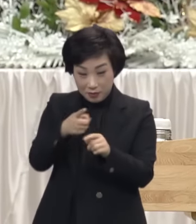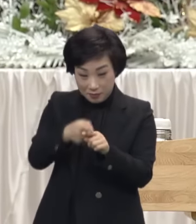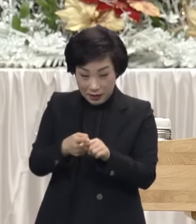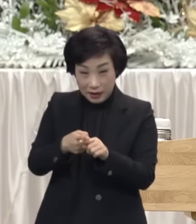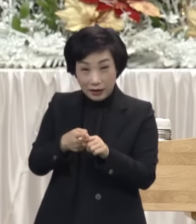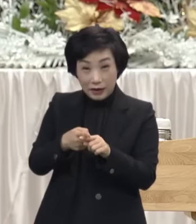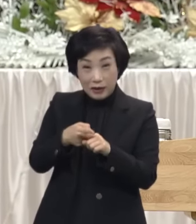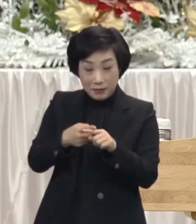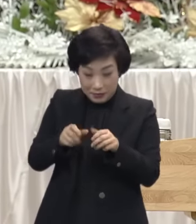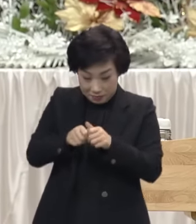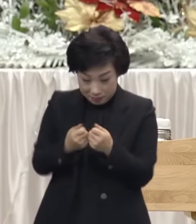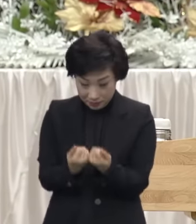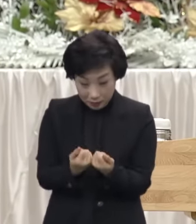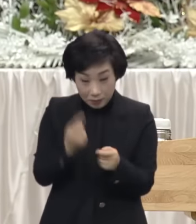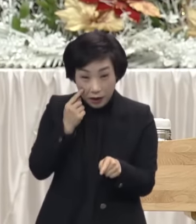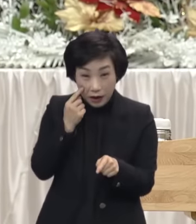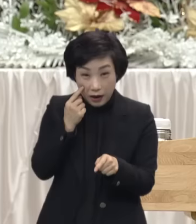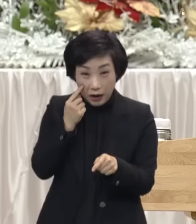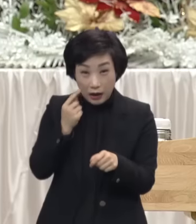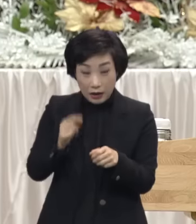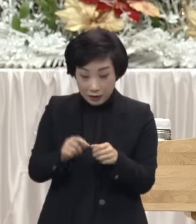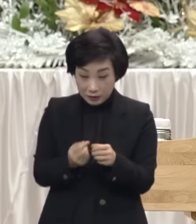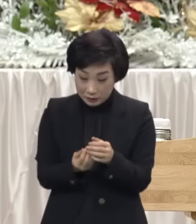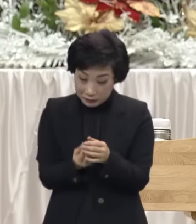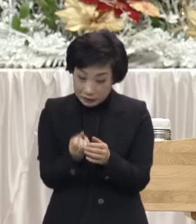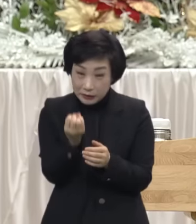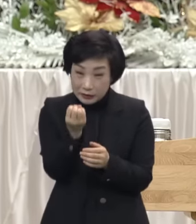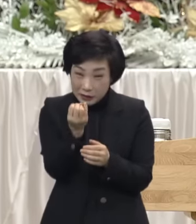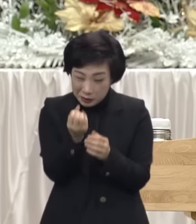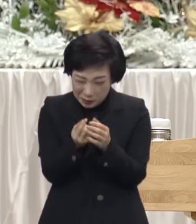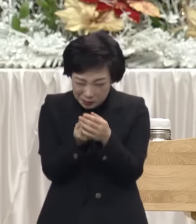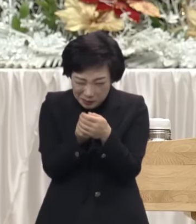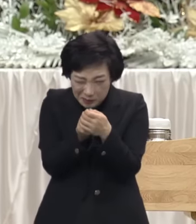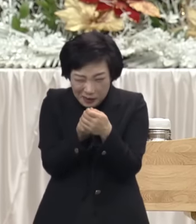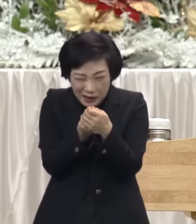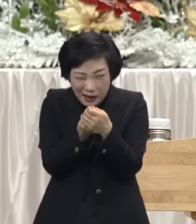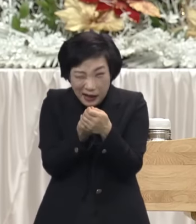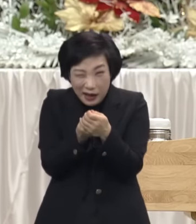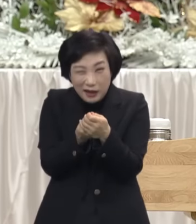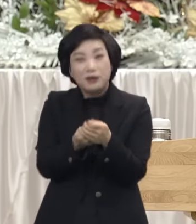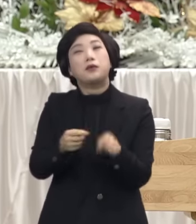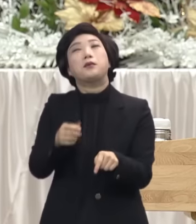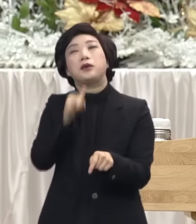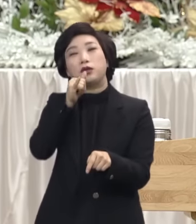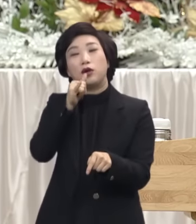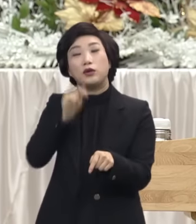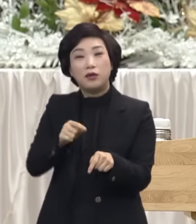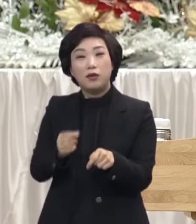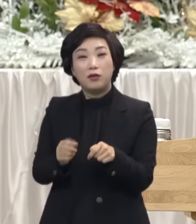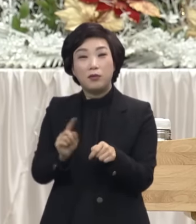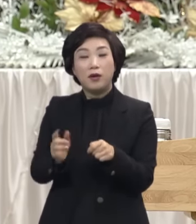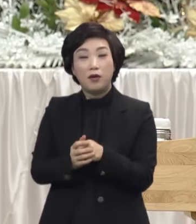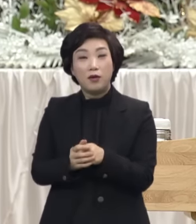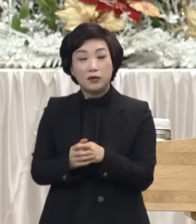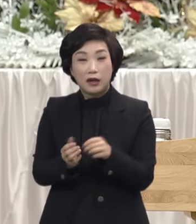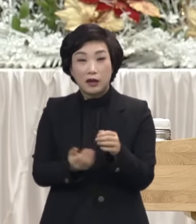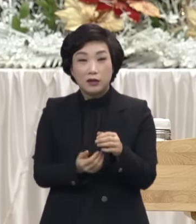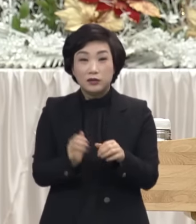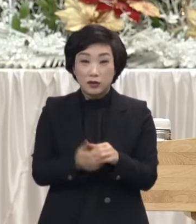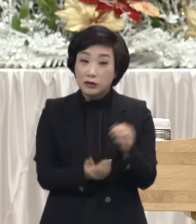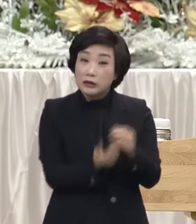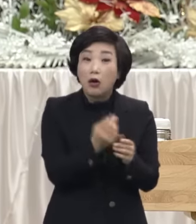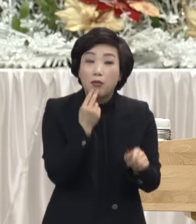닦아보면 그 땅콩 끝에 싹이 이렇게 만큼 들어서 이렇게요. 그게 나지 않는 시는 새까맣게